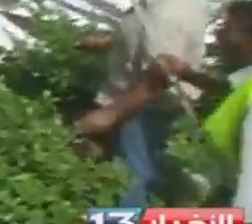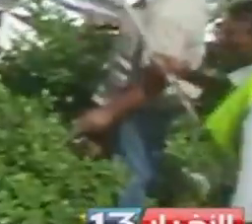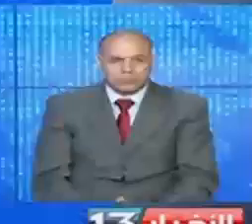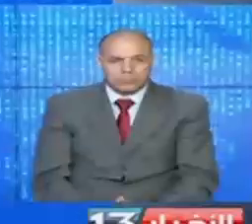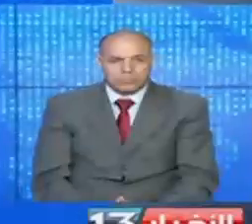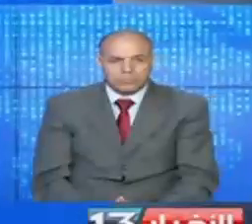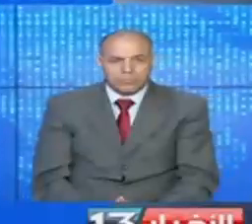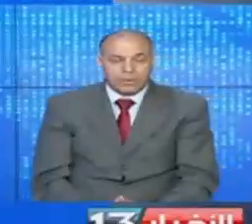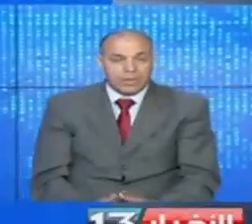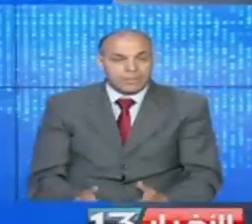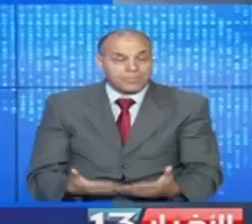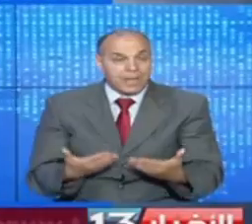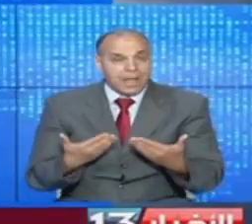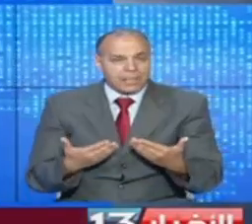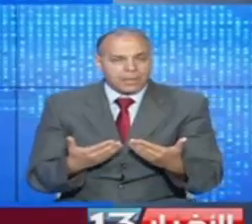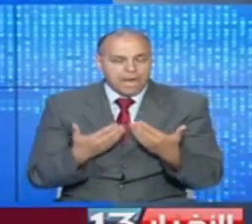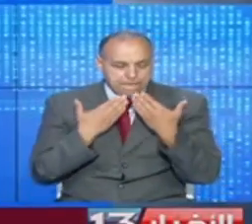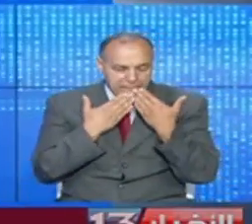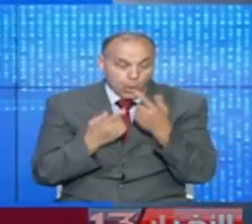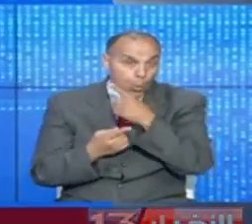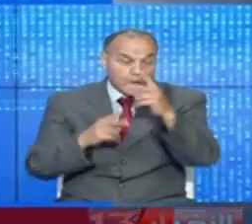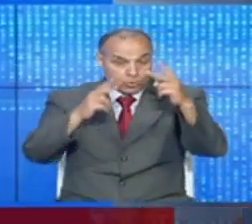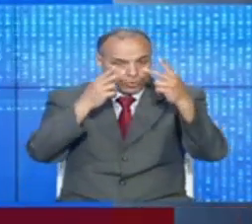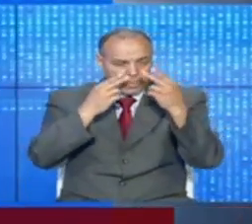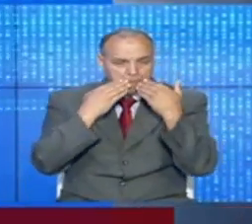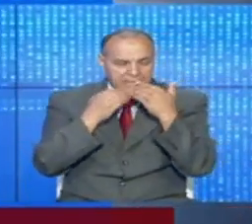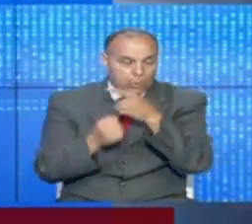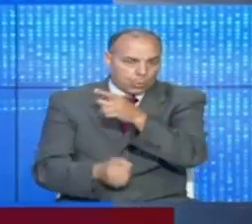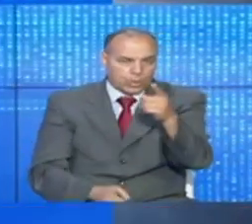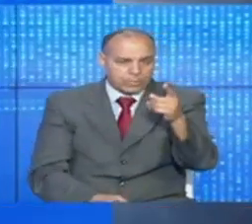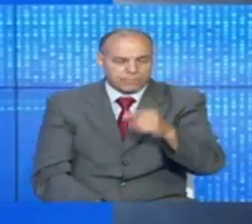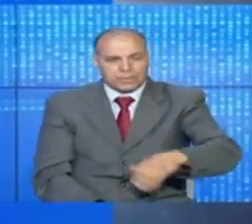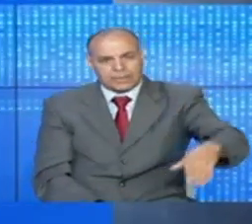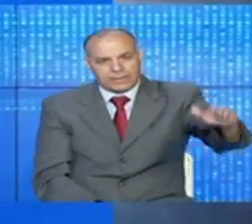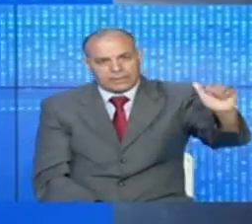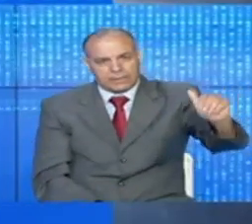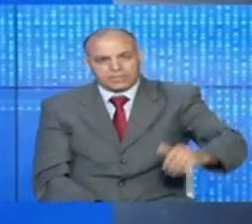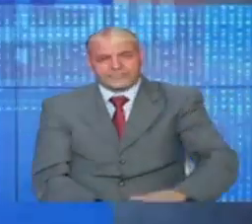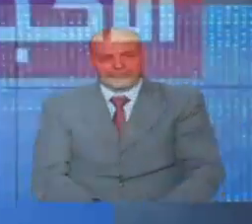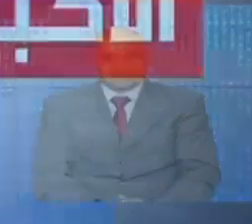أشكر انتباهكم مشاهدينا الكرام، إلى اللقاء.